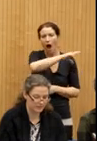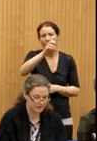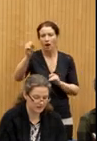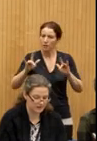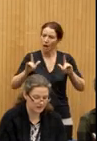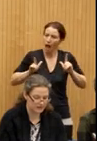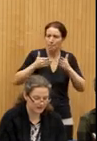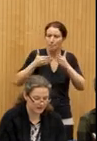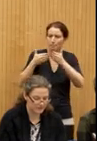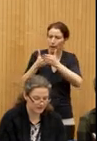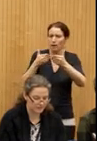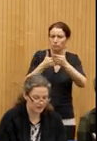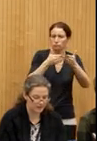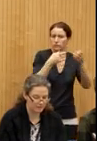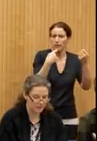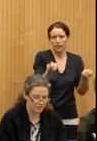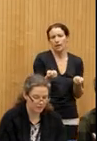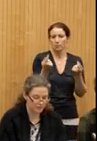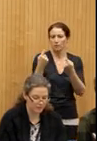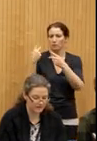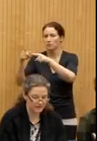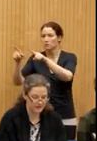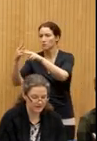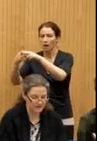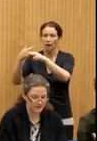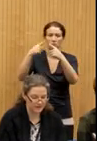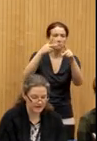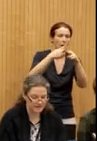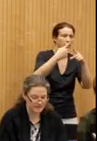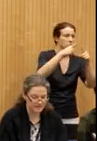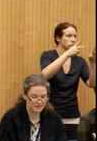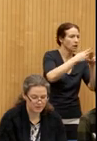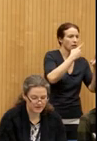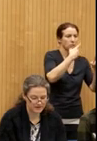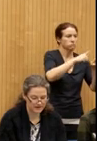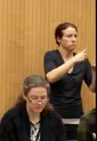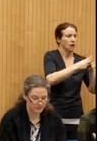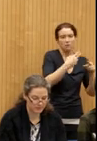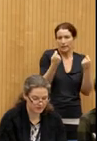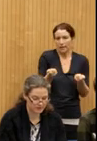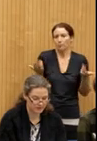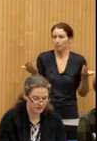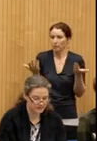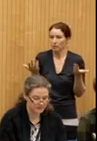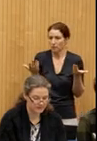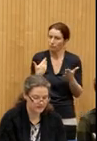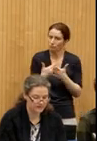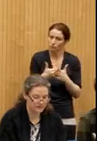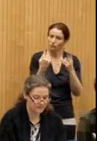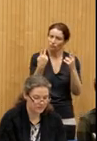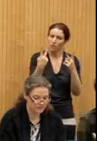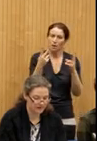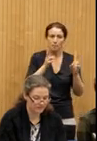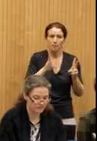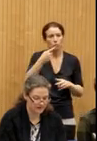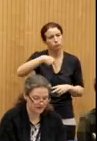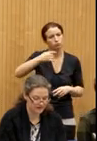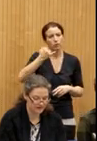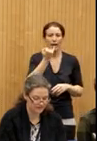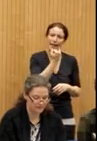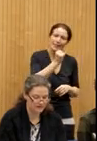werden können. Aber ebenso können wir auch beflügelt werden, indem wir die Möglichkeit bekommen, uns in unseren